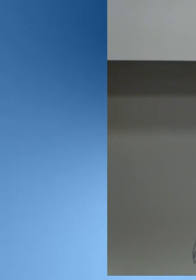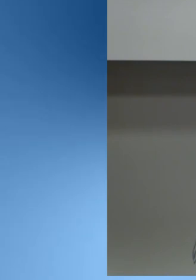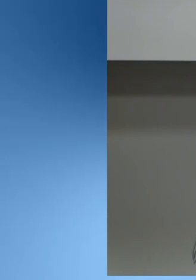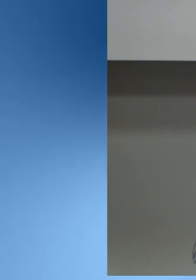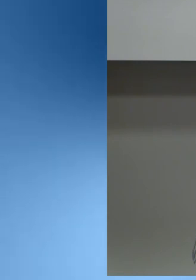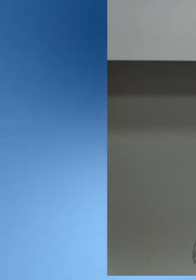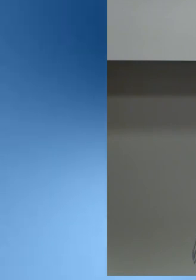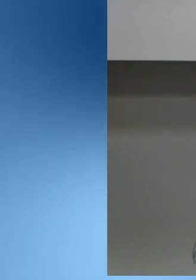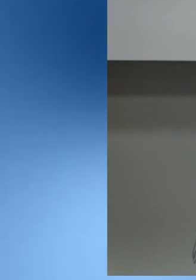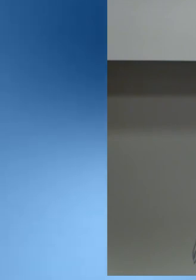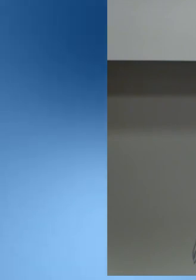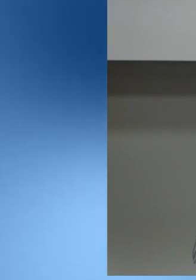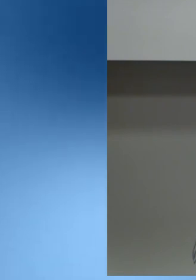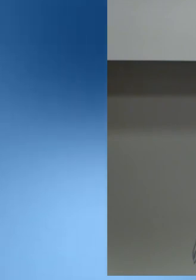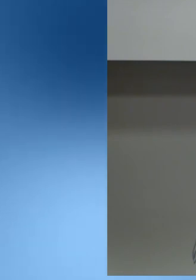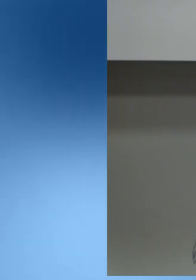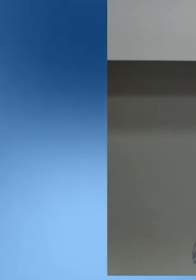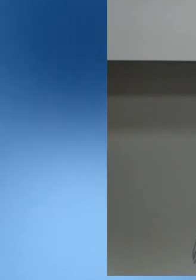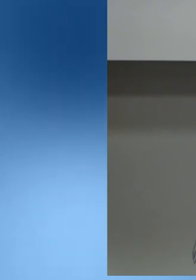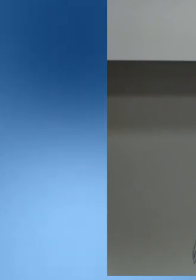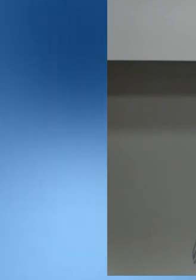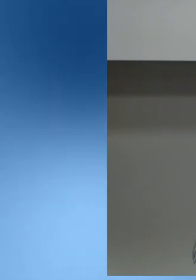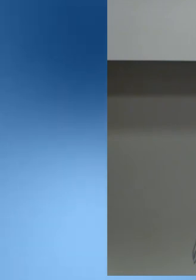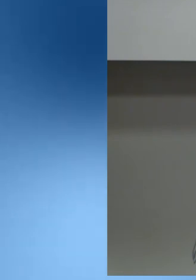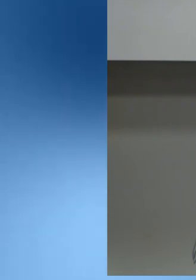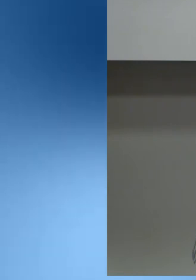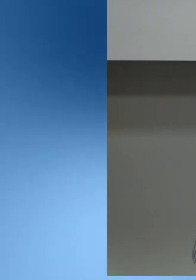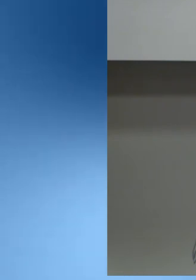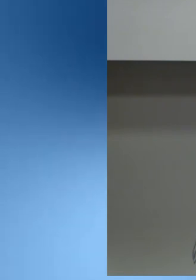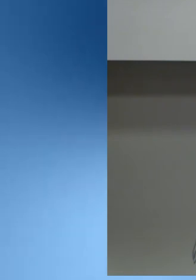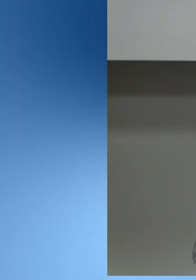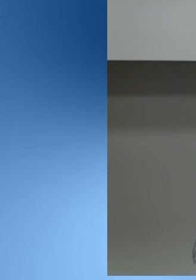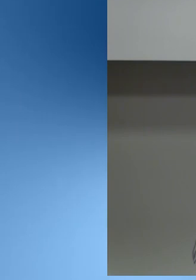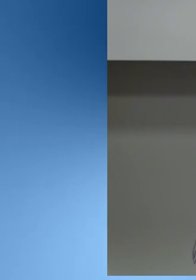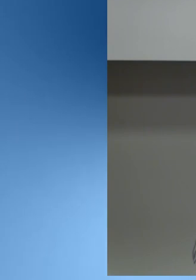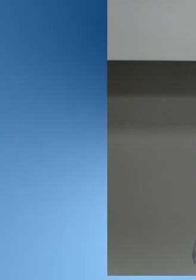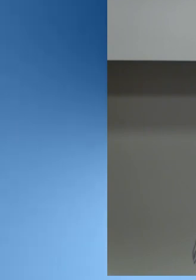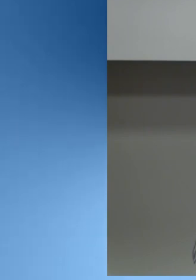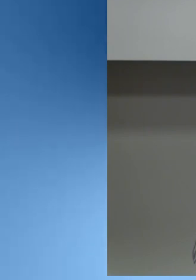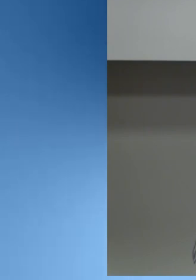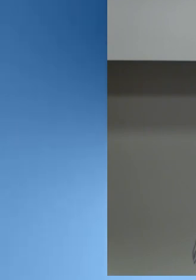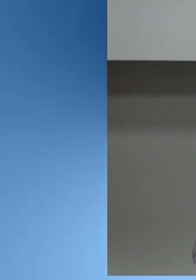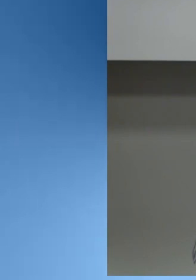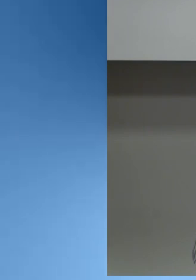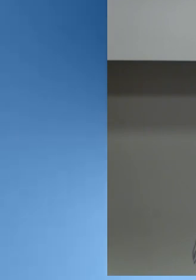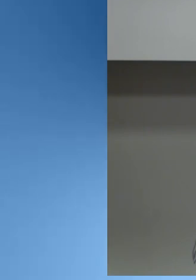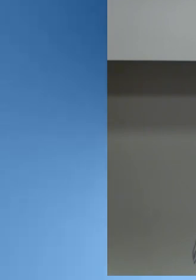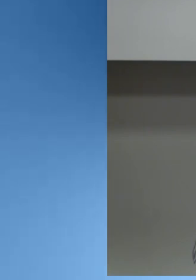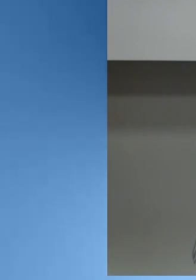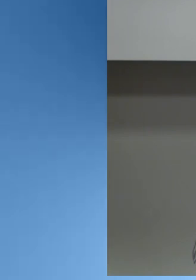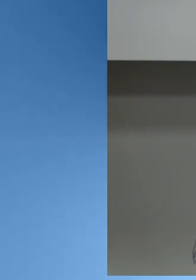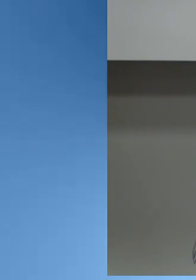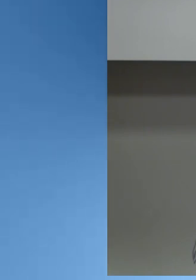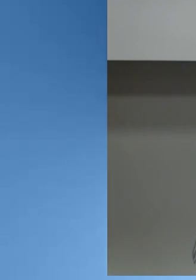délibérations et ça fait euh 8h qu'on y est donc voyez c'est pas une question de nombre de délibération n conseil c'est juste que euh